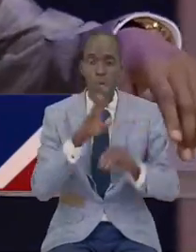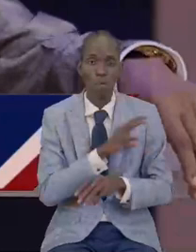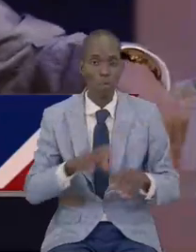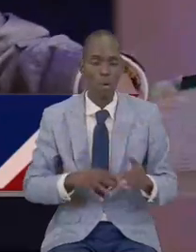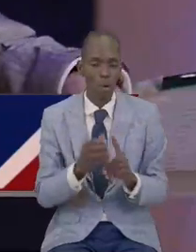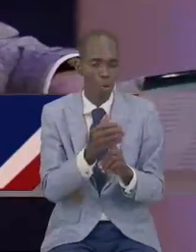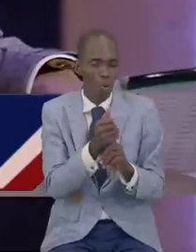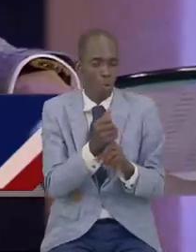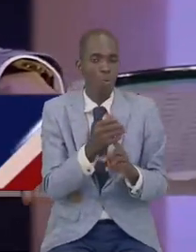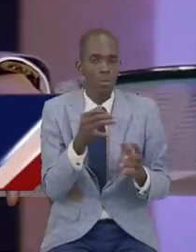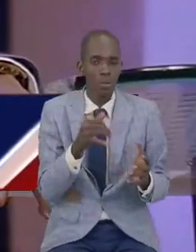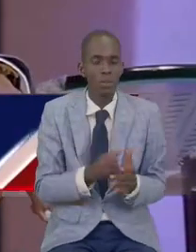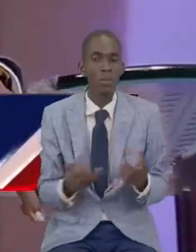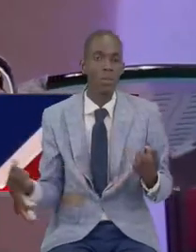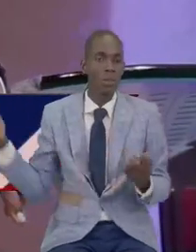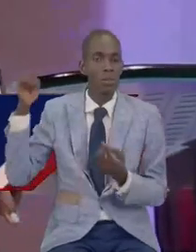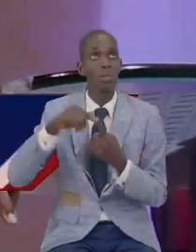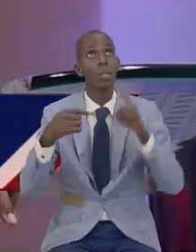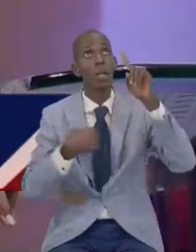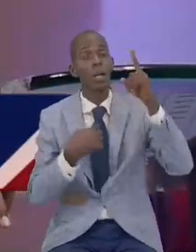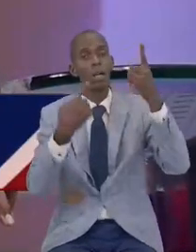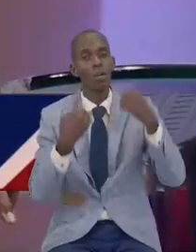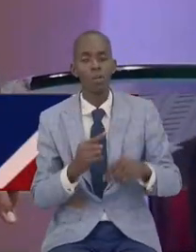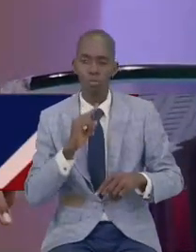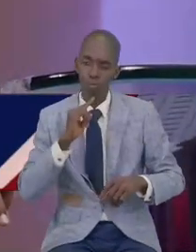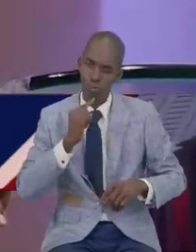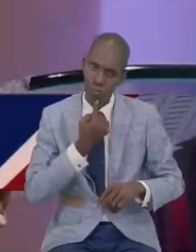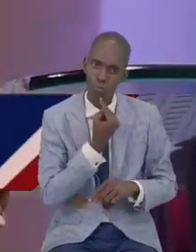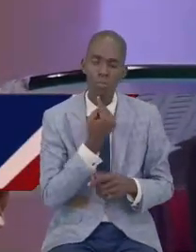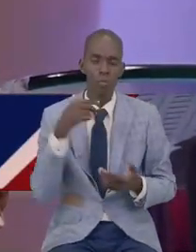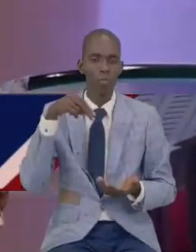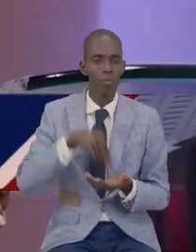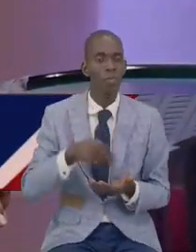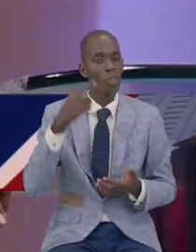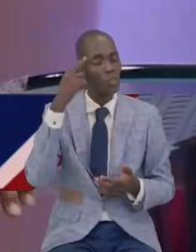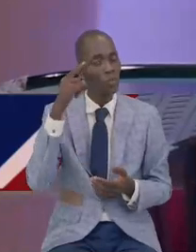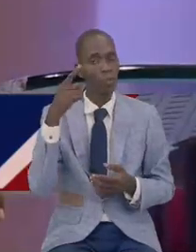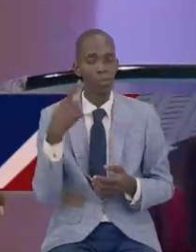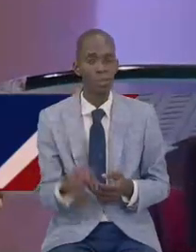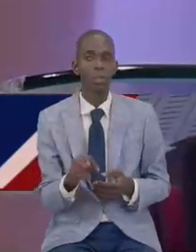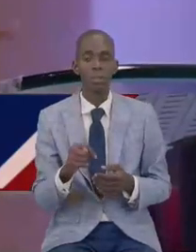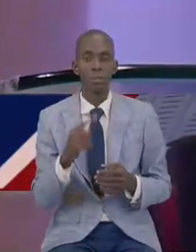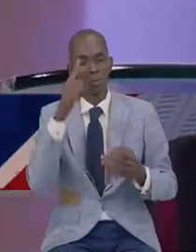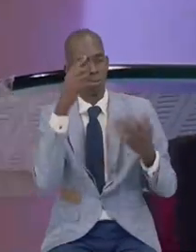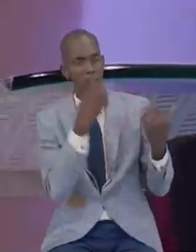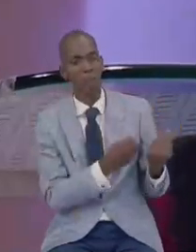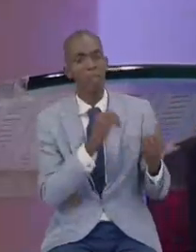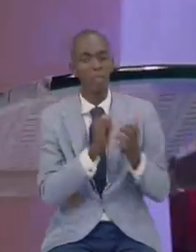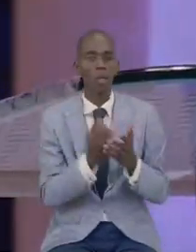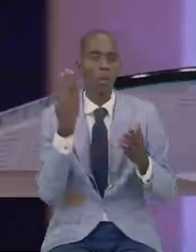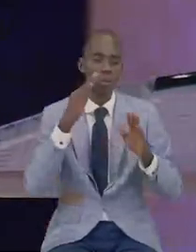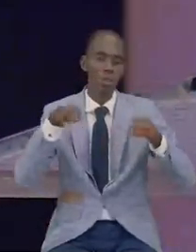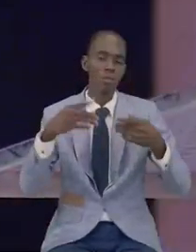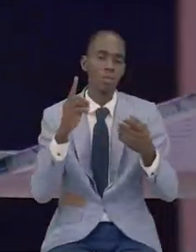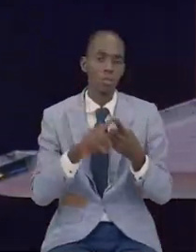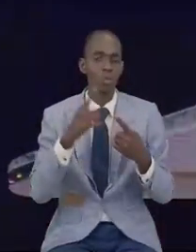vienne. Combattre pour la foi qui a été remise au sein une fois pour toutes. Retiens cela jusqu'à ce que